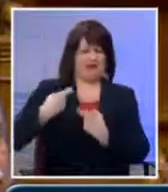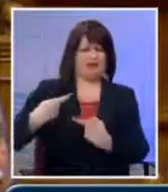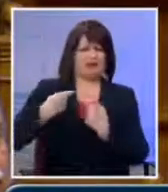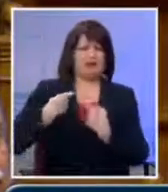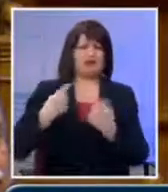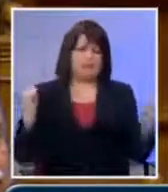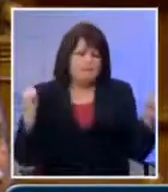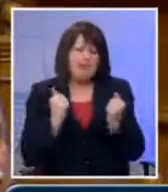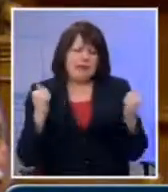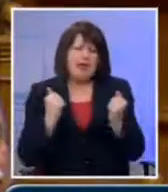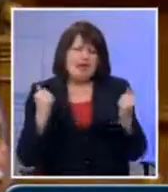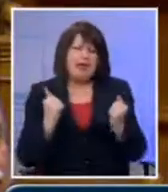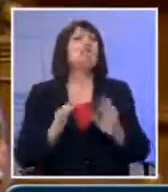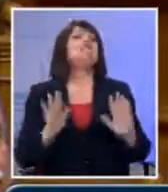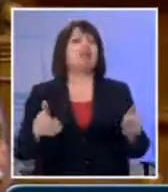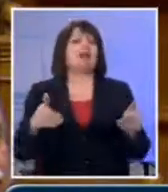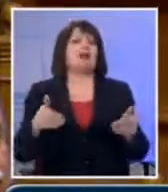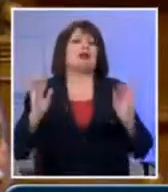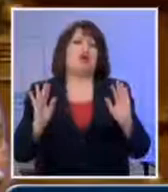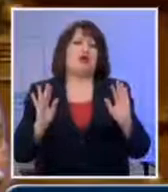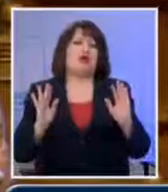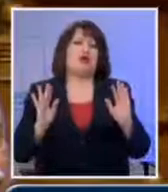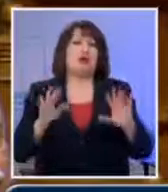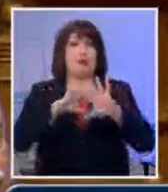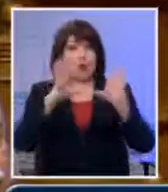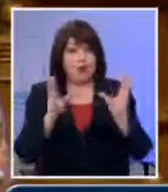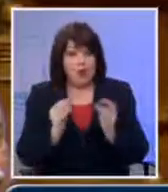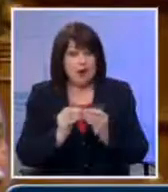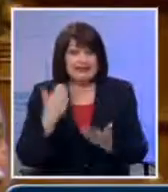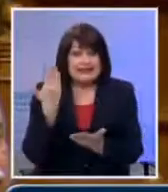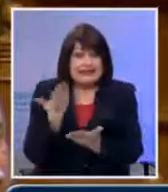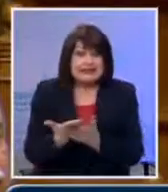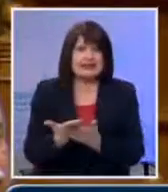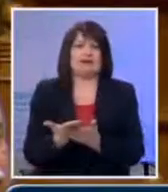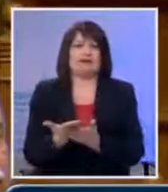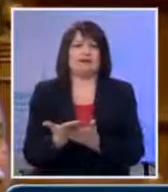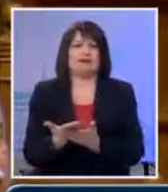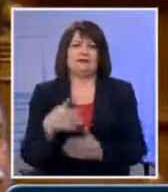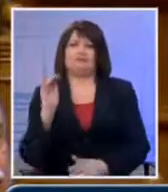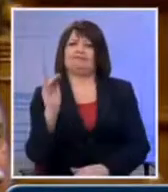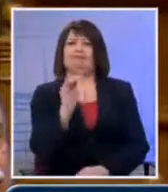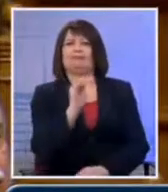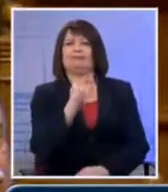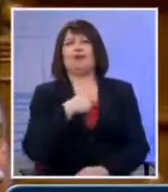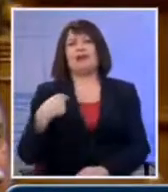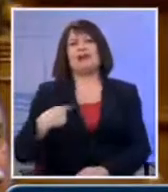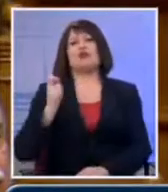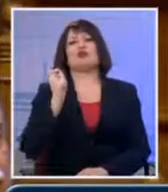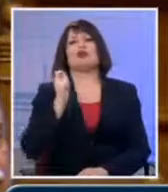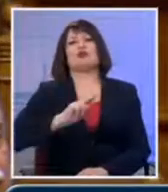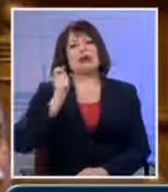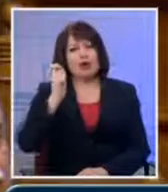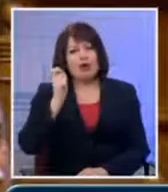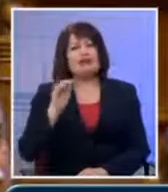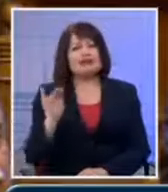όσες πιέσεις και αν δεχθούμε. Και αυτά ακριβώς ζήτησα σήμερα από τους εκπροσώπους των κομμάτων της